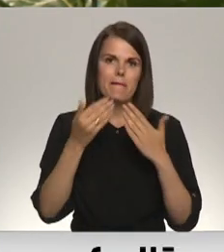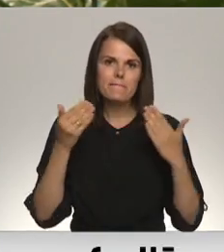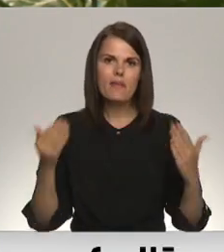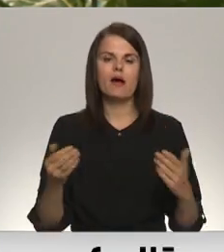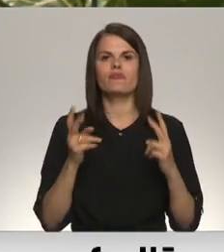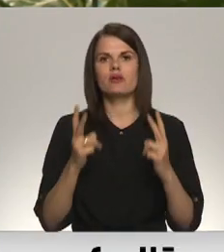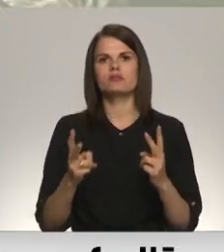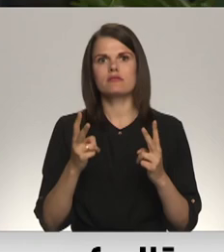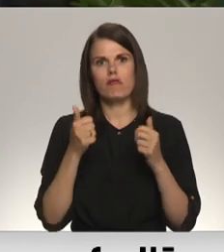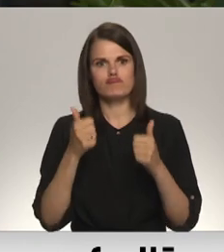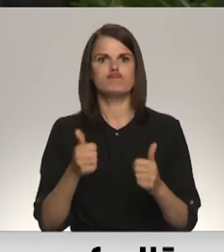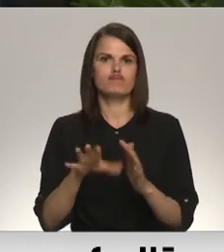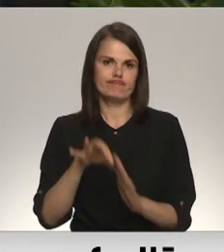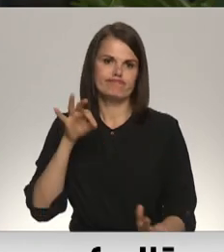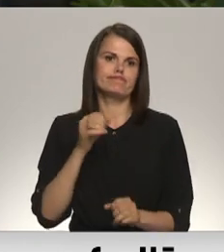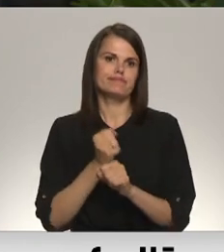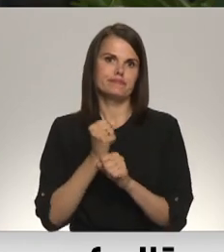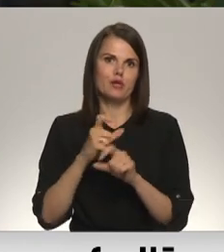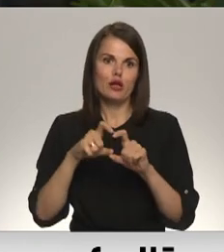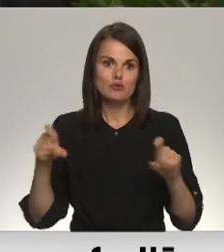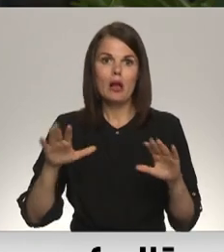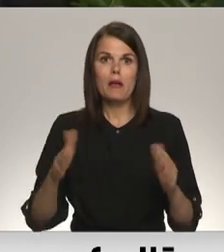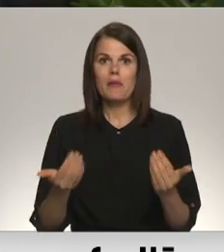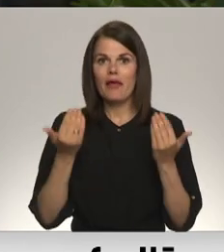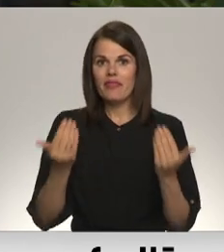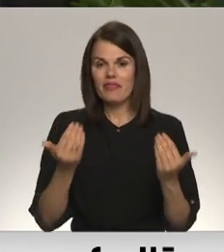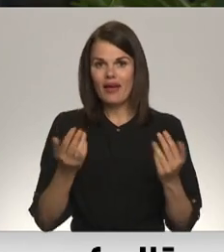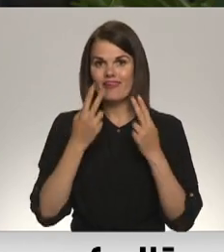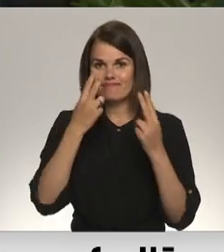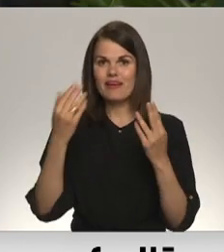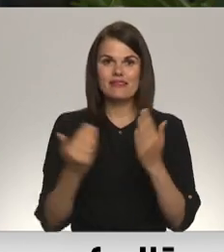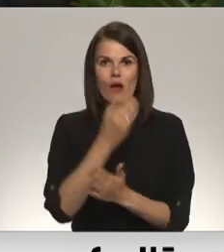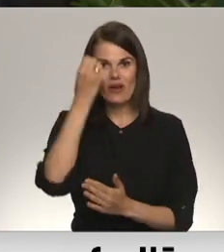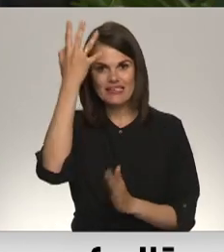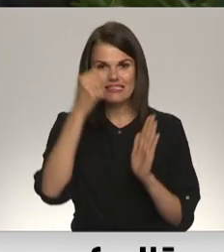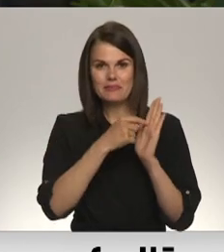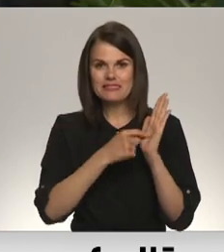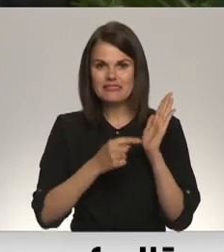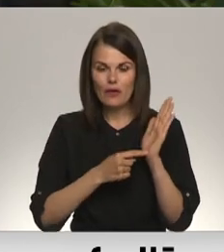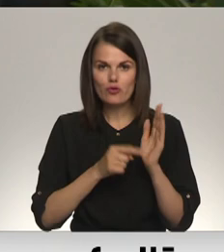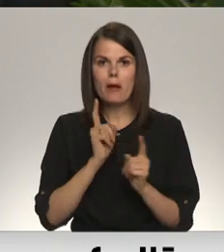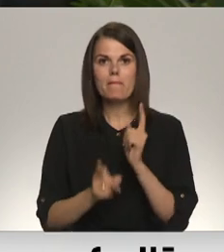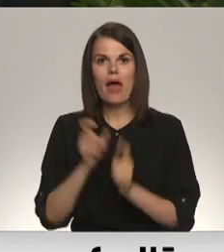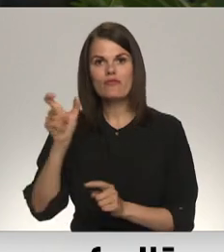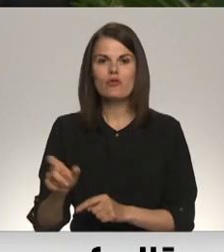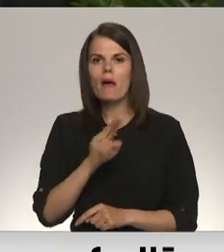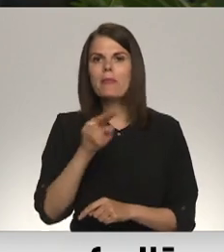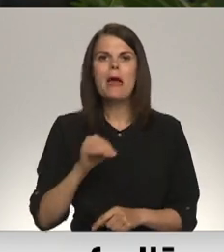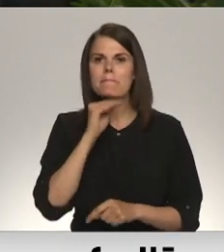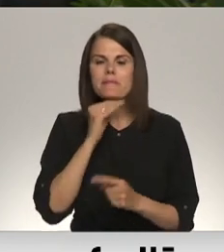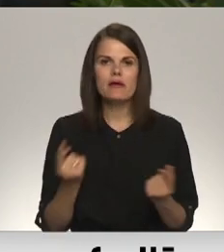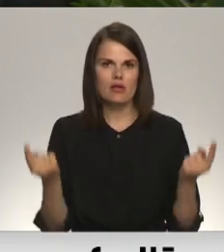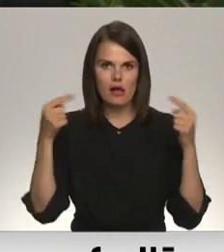par izdarītām izvēlēm. Ko mēs šobrīd redzam ar jauno izglītības saturu, ir tas, ka nepietiek pedagogam fiziski nepietiek